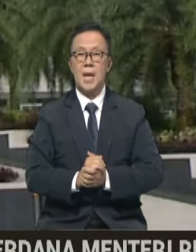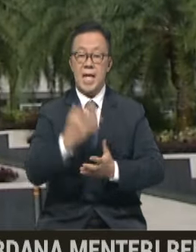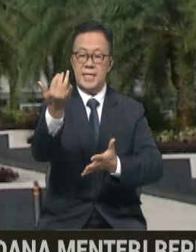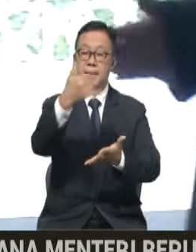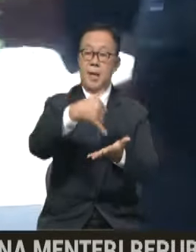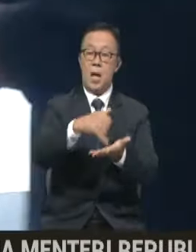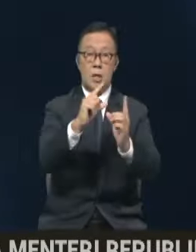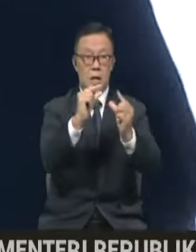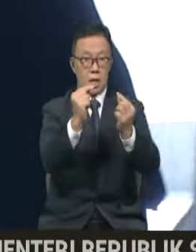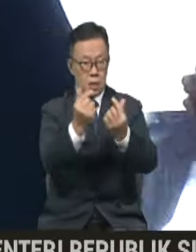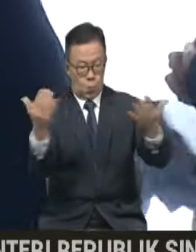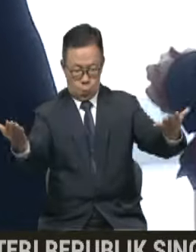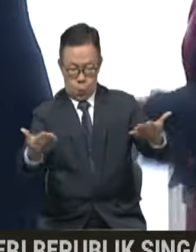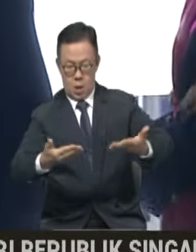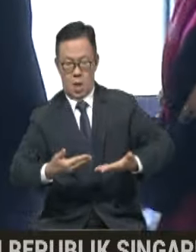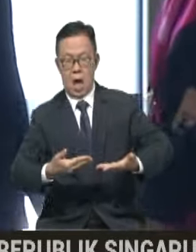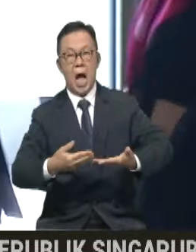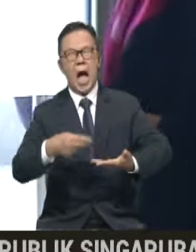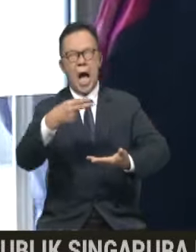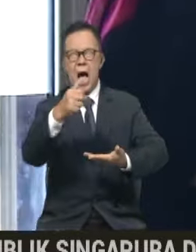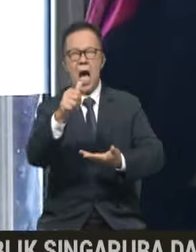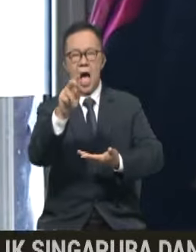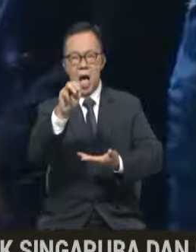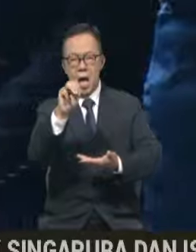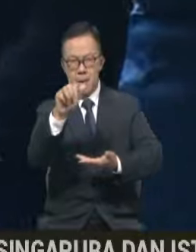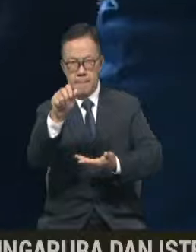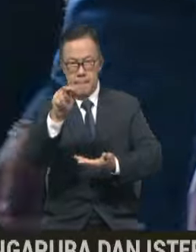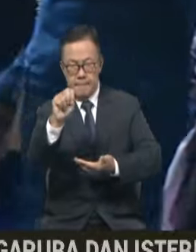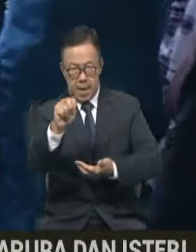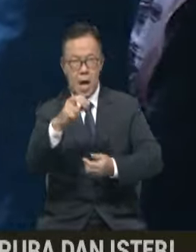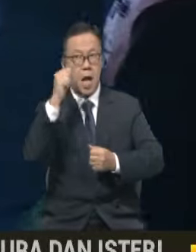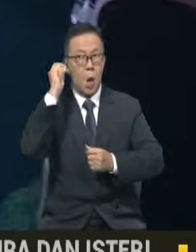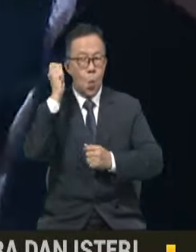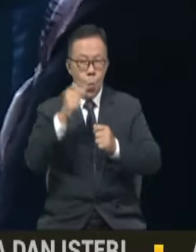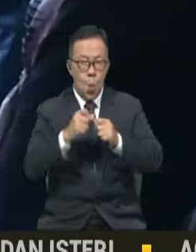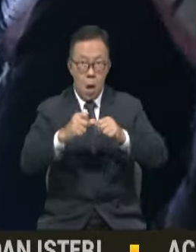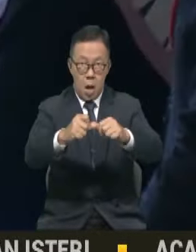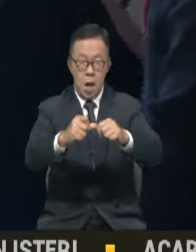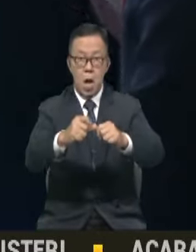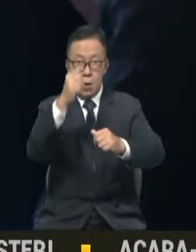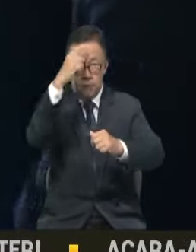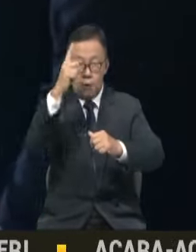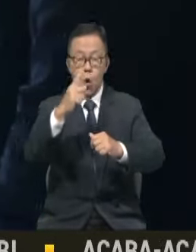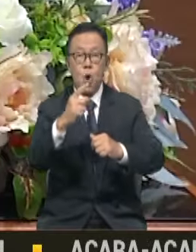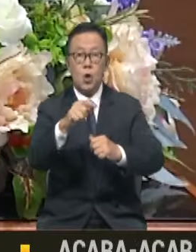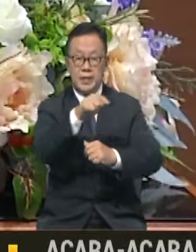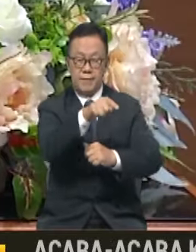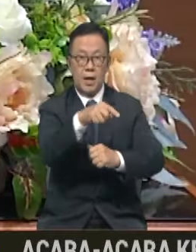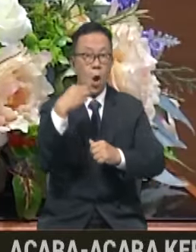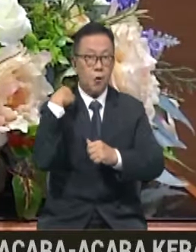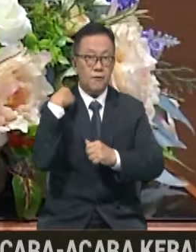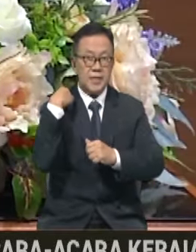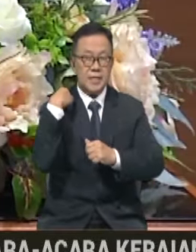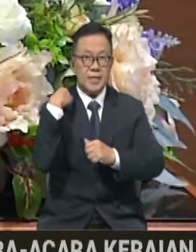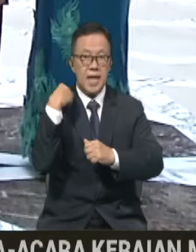Ketibaan rombongan dialu-alukan oleh Awang Ajman bin Haji Meludin, Setiausaha Tetap Urus Tadbir Perkhidmatan Awam, Jabatan Perdana